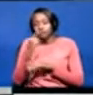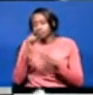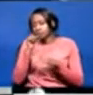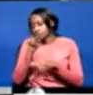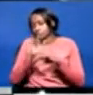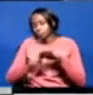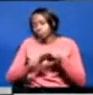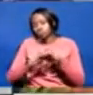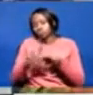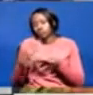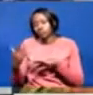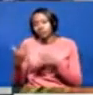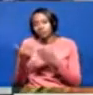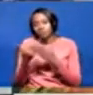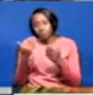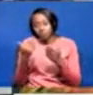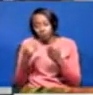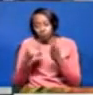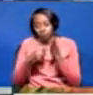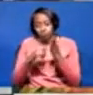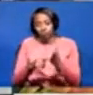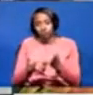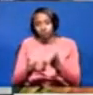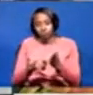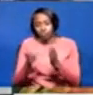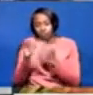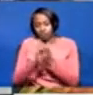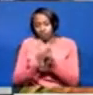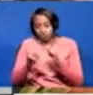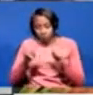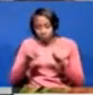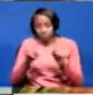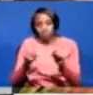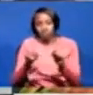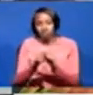kwamba nchi inaendelea na ni kitu kizuri.